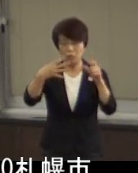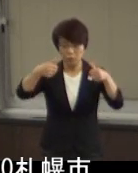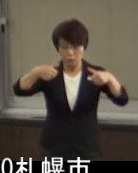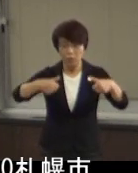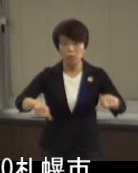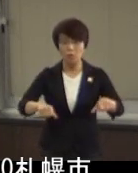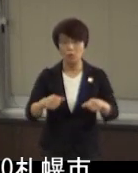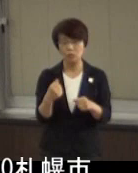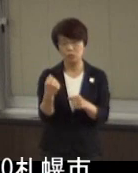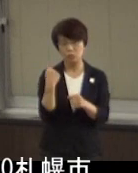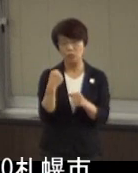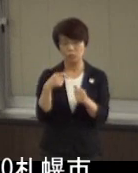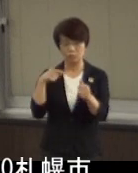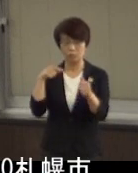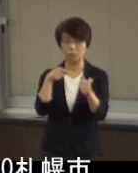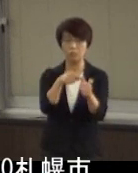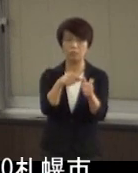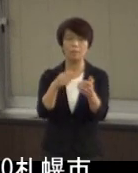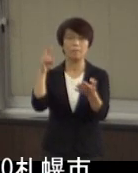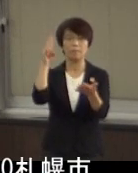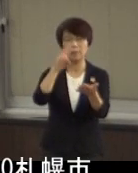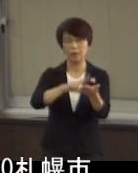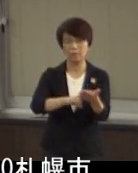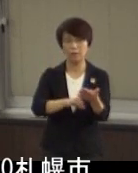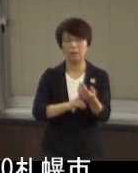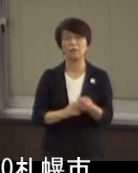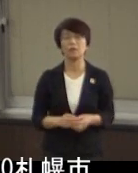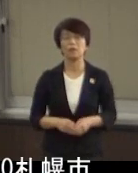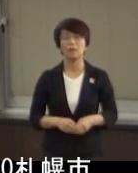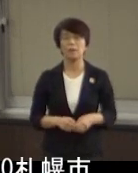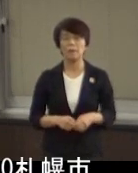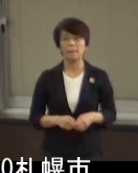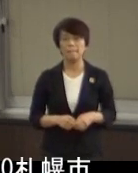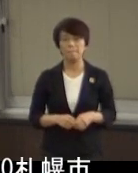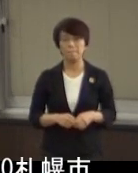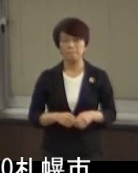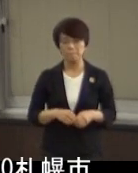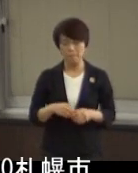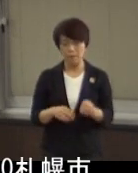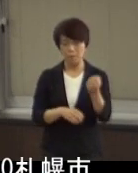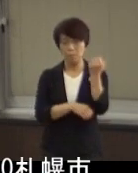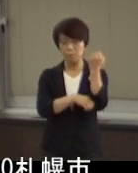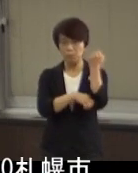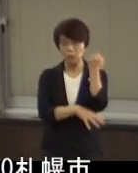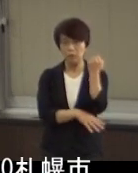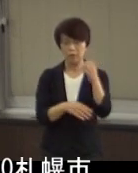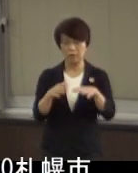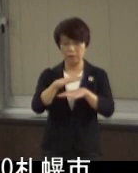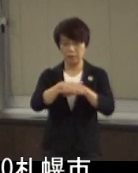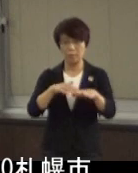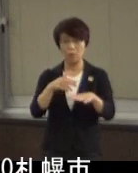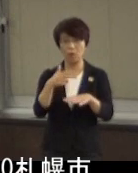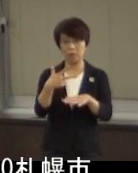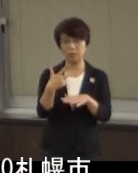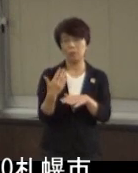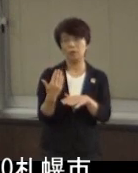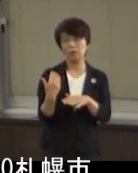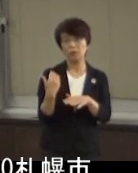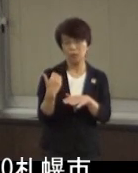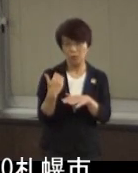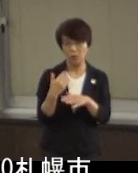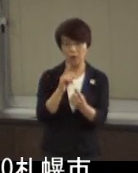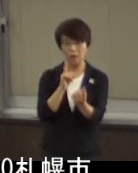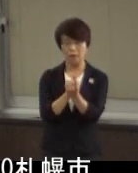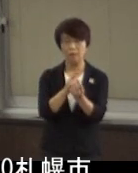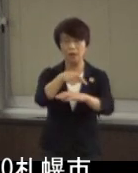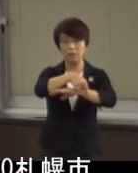決定をされたという状況でございます。これを踏まえまして先ほど札幌市におきましても対策本部